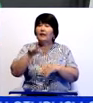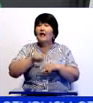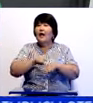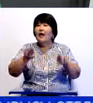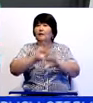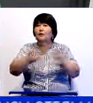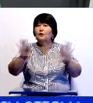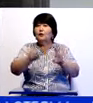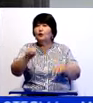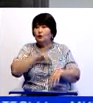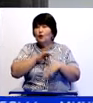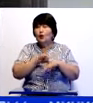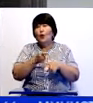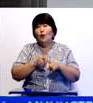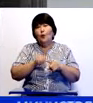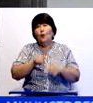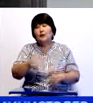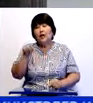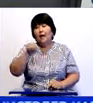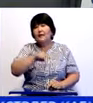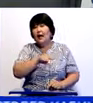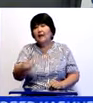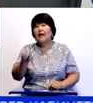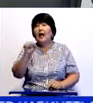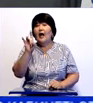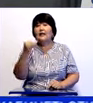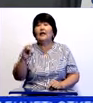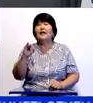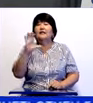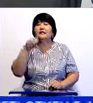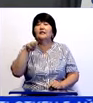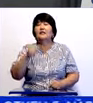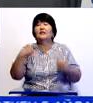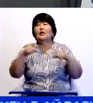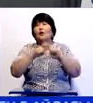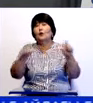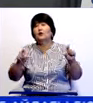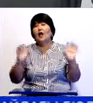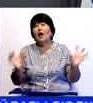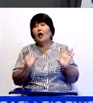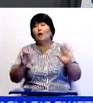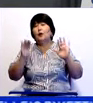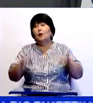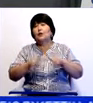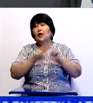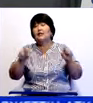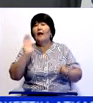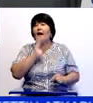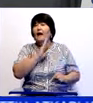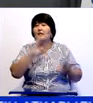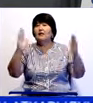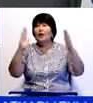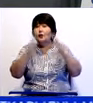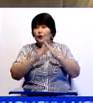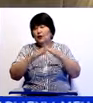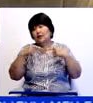түсіндіру жұмыстарын жүргіземіз. Енді осы апталық арасында біз Арай Сити сауда ойын сауық орталығына, қамқорлық дағдарыс орталығына, аналар үйіне